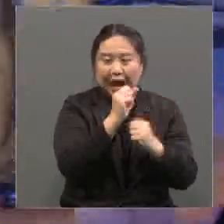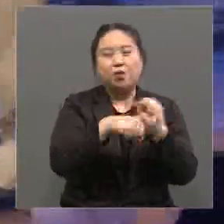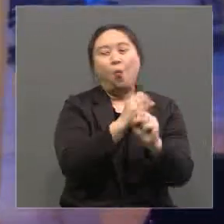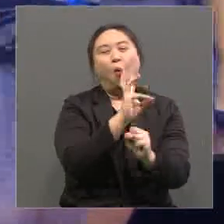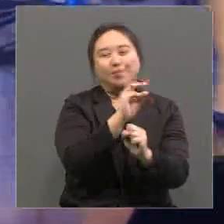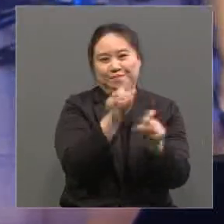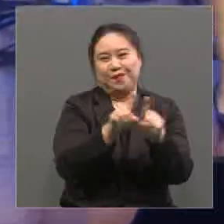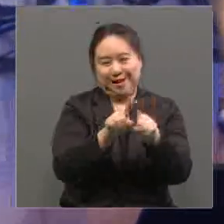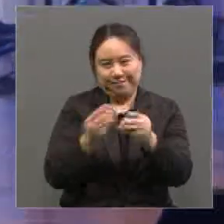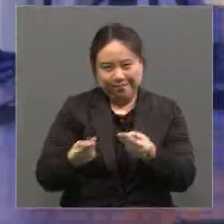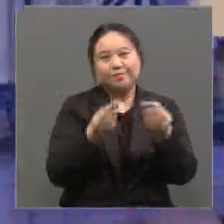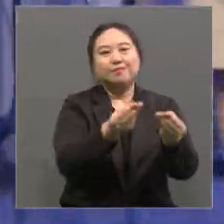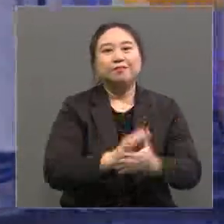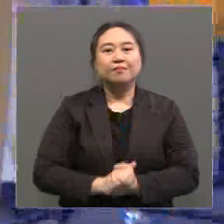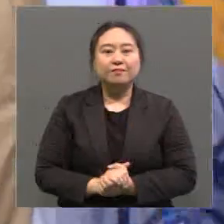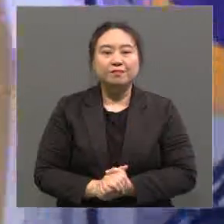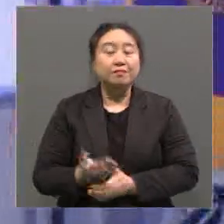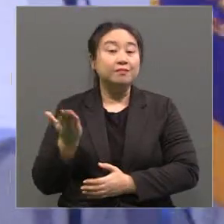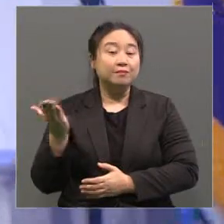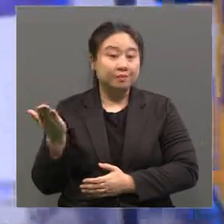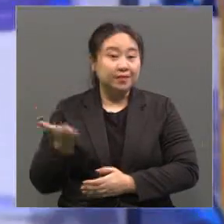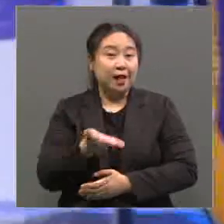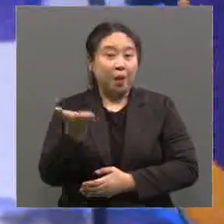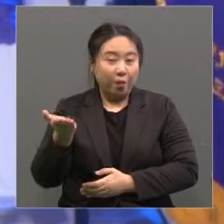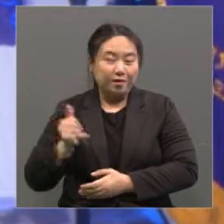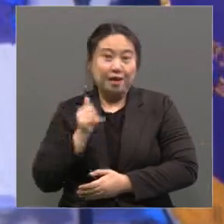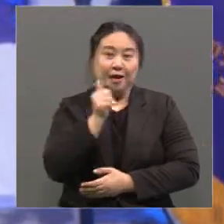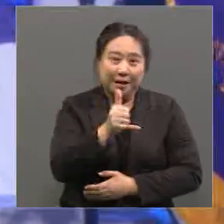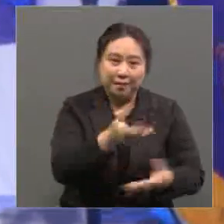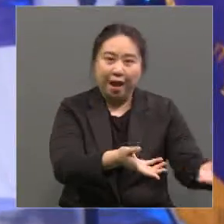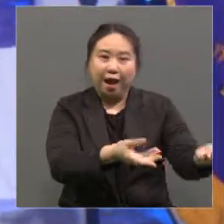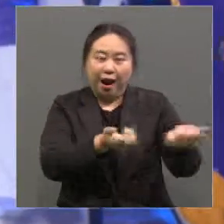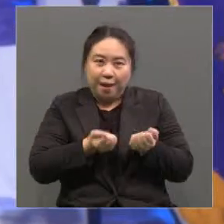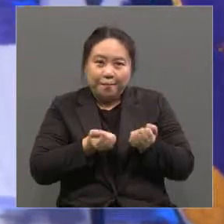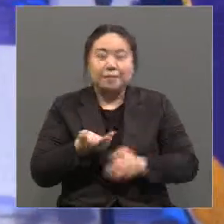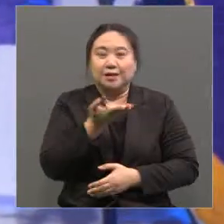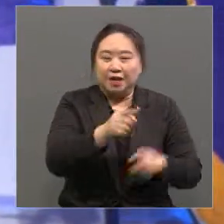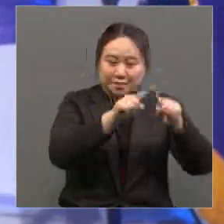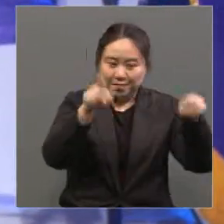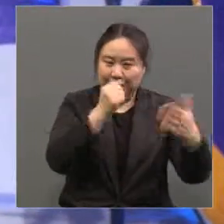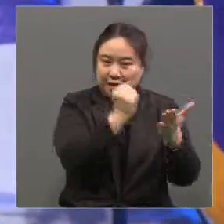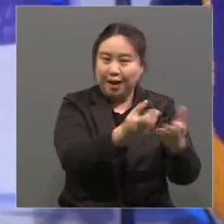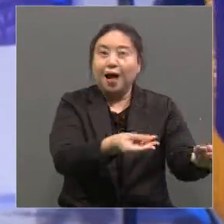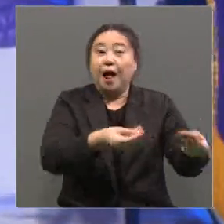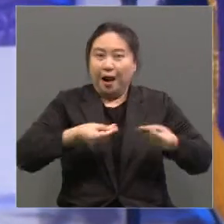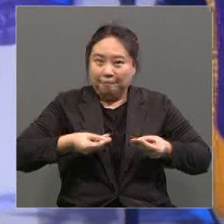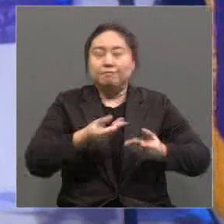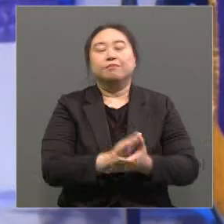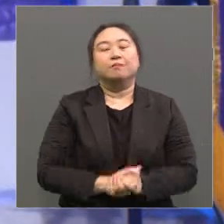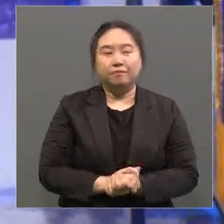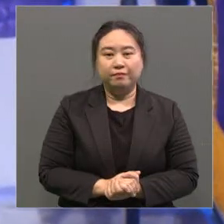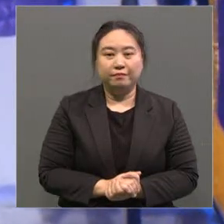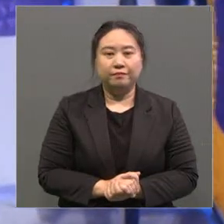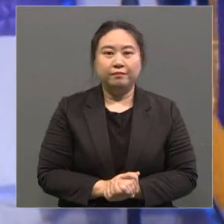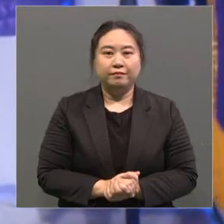ยค่ะนี่ก็เป็นบรรยากาศที่แต่ละคนนะคะขึ้นไปรับมอบประกาศเกียรติคุณจากอธิบดีกรมประชาสัมพันธ์พ